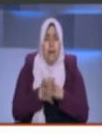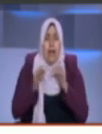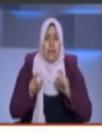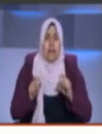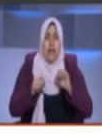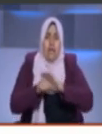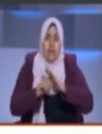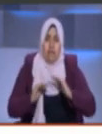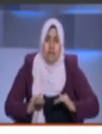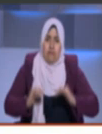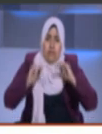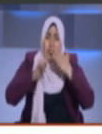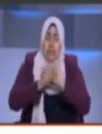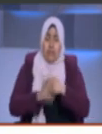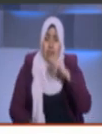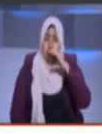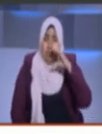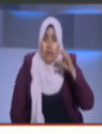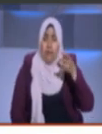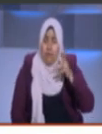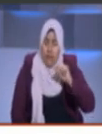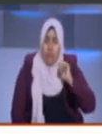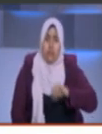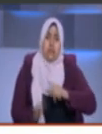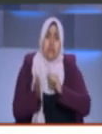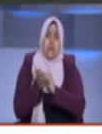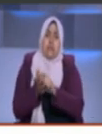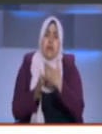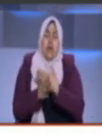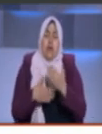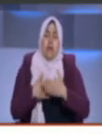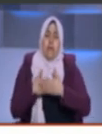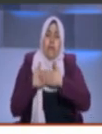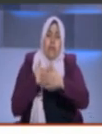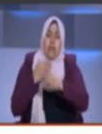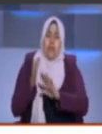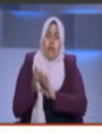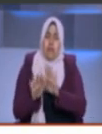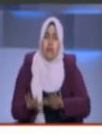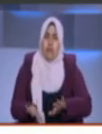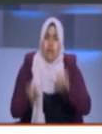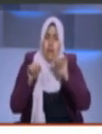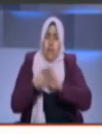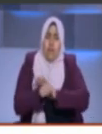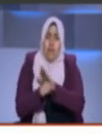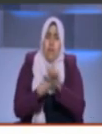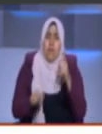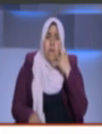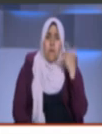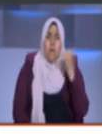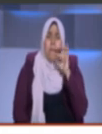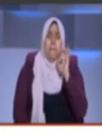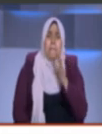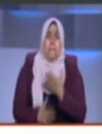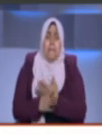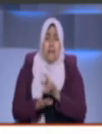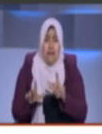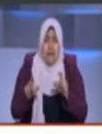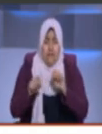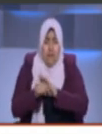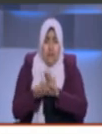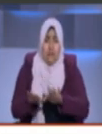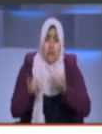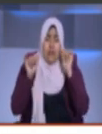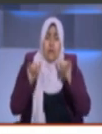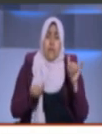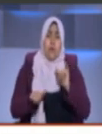واعتقد ان الرئيس عبد الفتاح السيسي كان له نفس الرساله، والابتعاد عن الحروب والازمات في ظل هذه الاجواء وهذا الوباء.